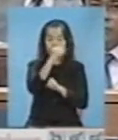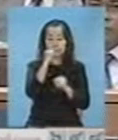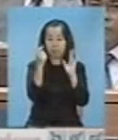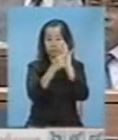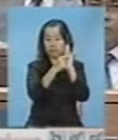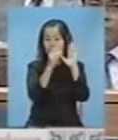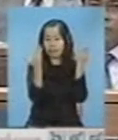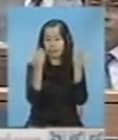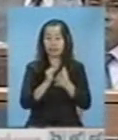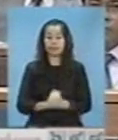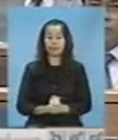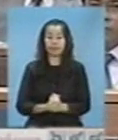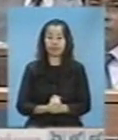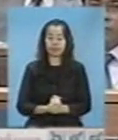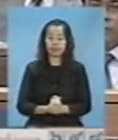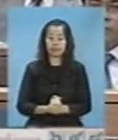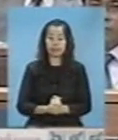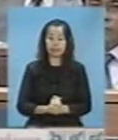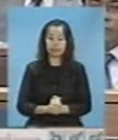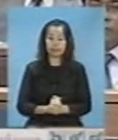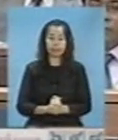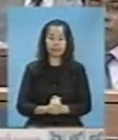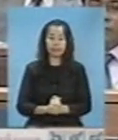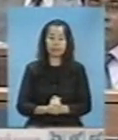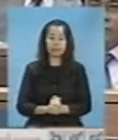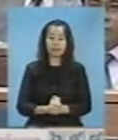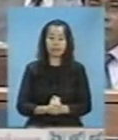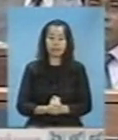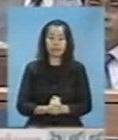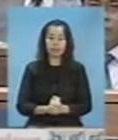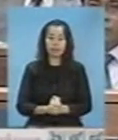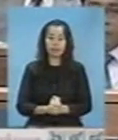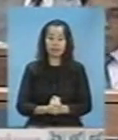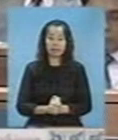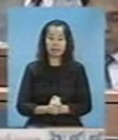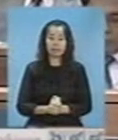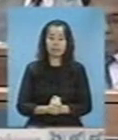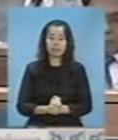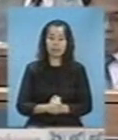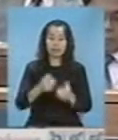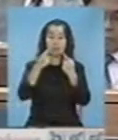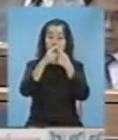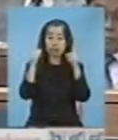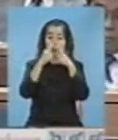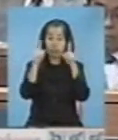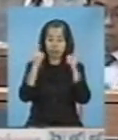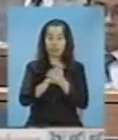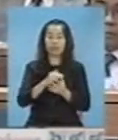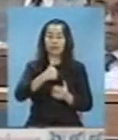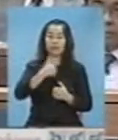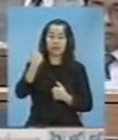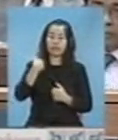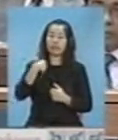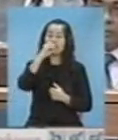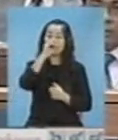ว้แต่อย่างไรก็ตามกระผมขออนุญาตกราบเรียนกับท่านประธาน